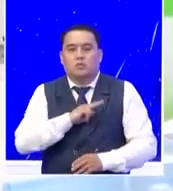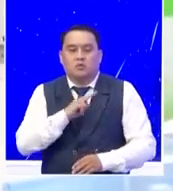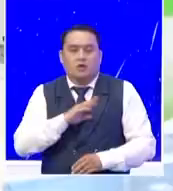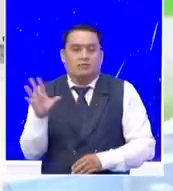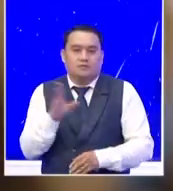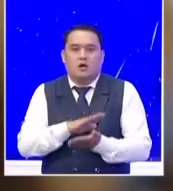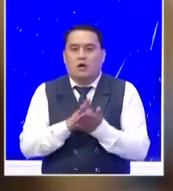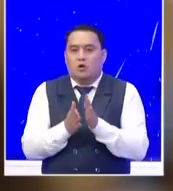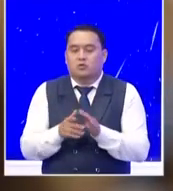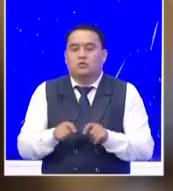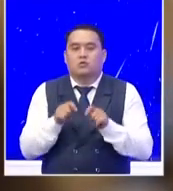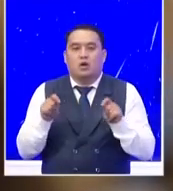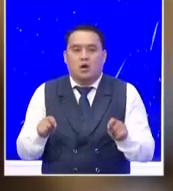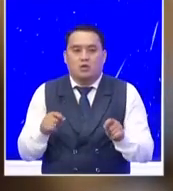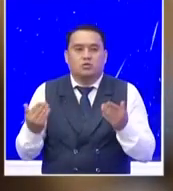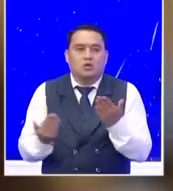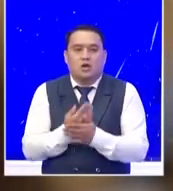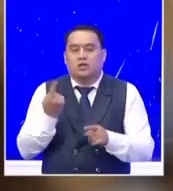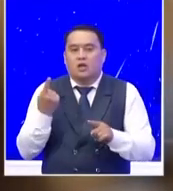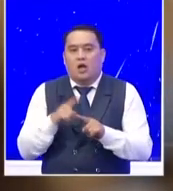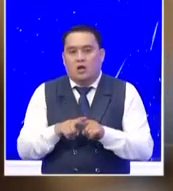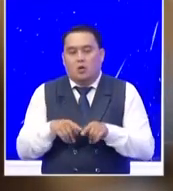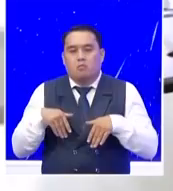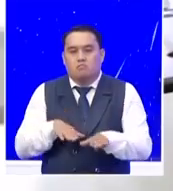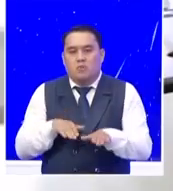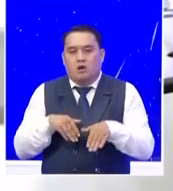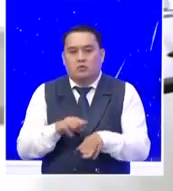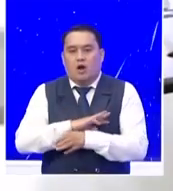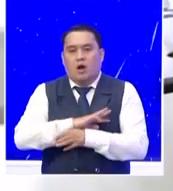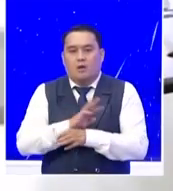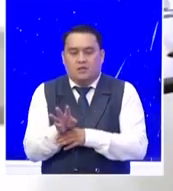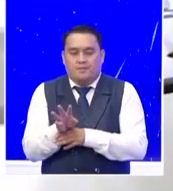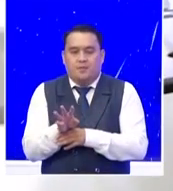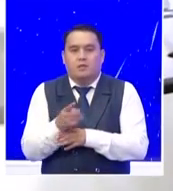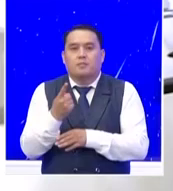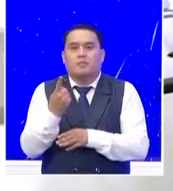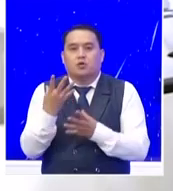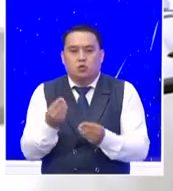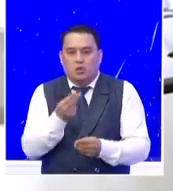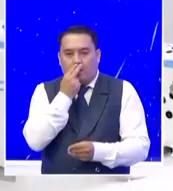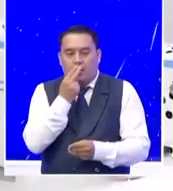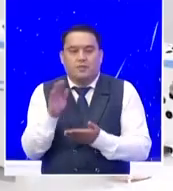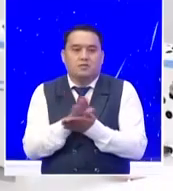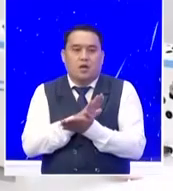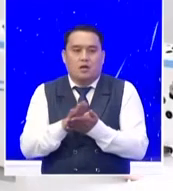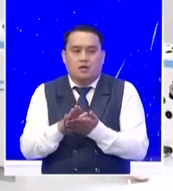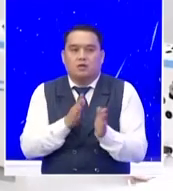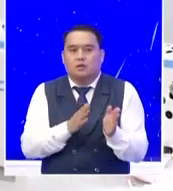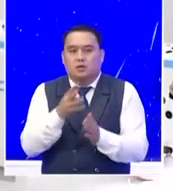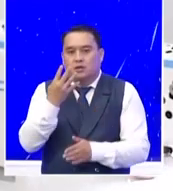жағдай жасалған. Әрқайсысы жаңа технологиялы тігін машинасымен қамтылды. Күніне бір мезгіл тамағы бар. Тұрақты